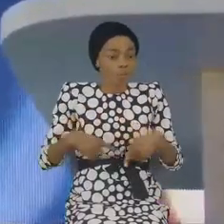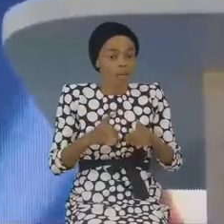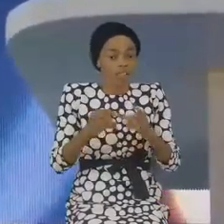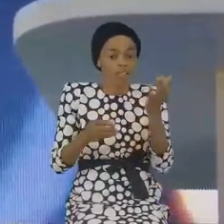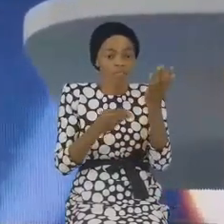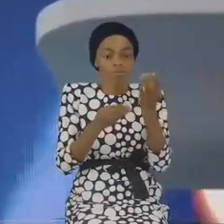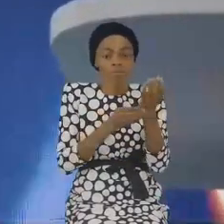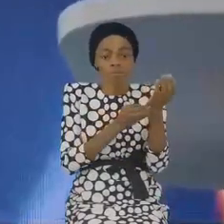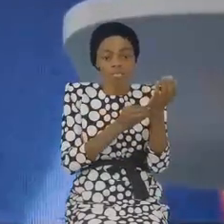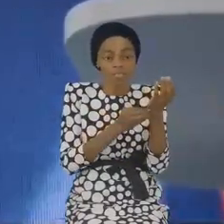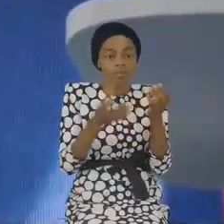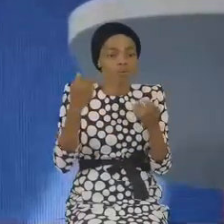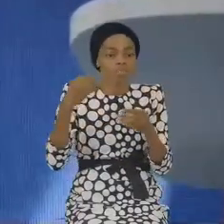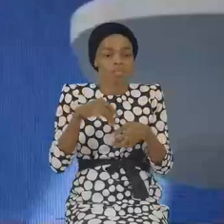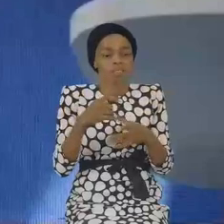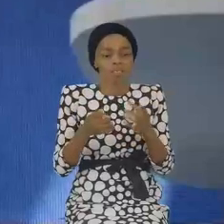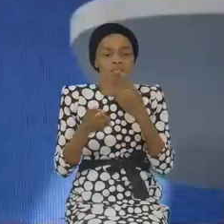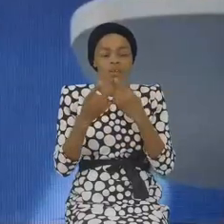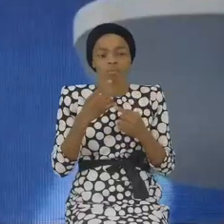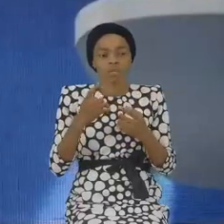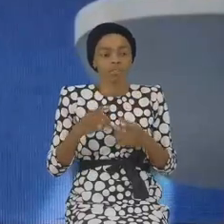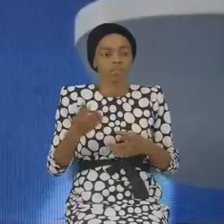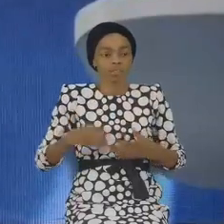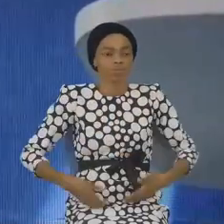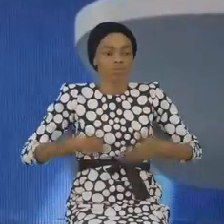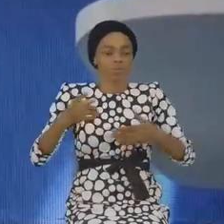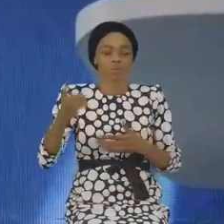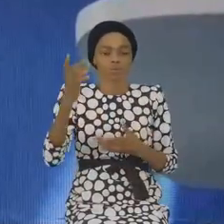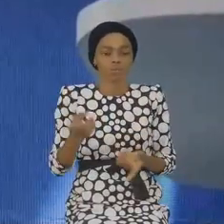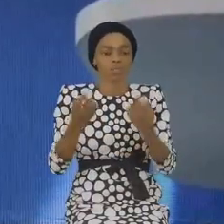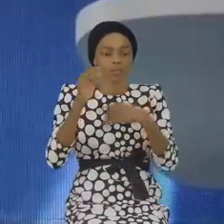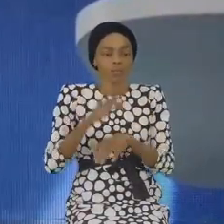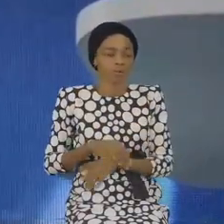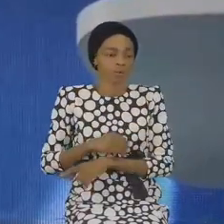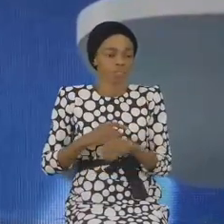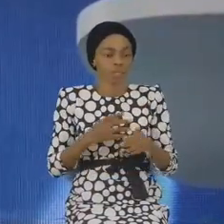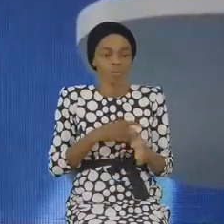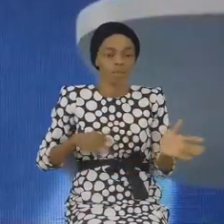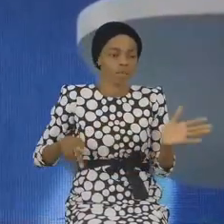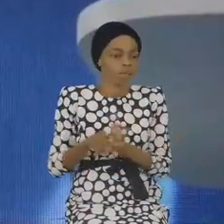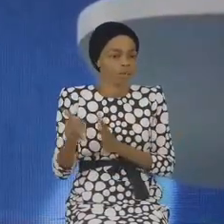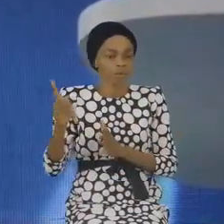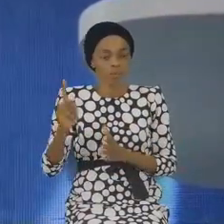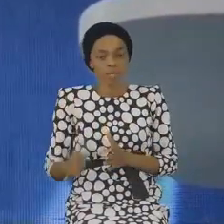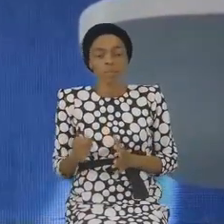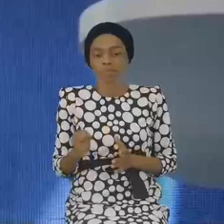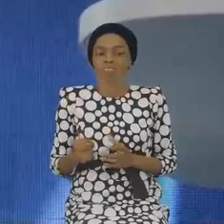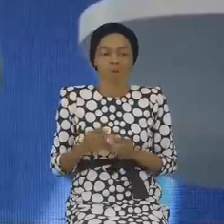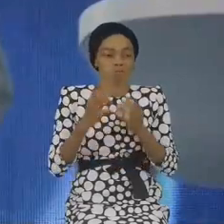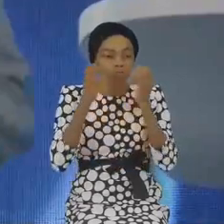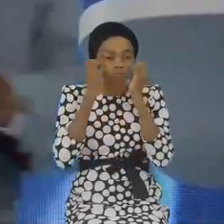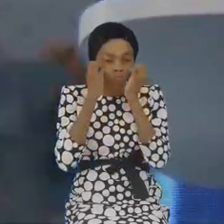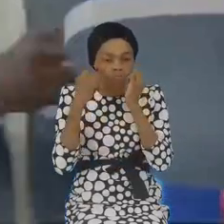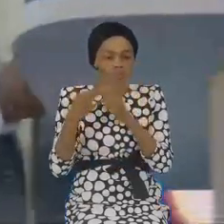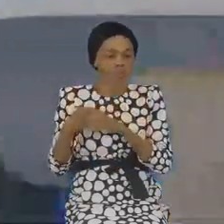Verset 31, lorsque la colère de Dieu, ils avaient encore leur nourriture dans la bouche. Lorsque la colère de Dieu s'éleva contre